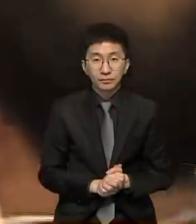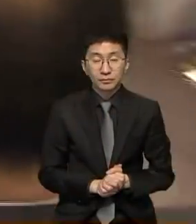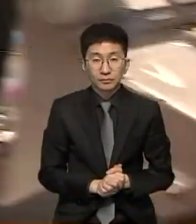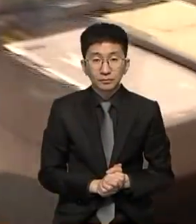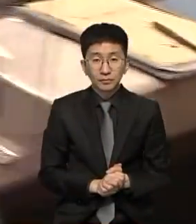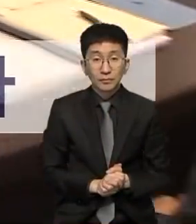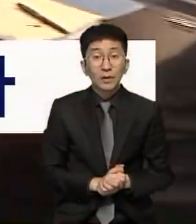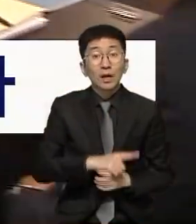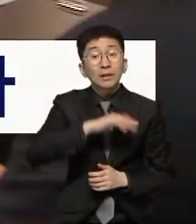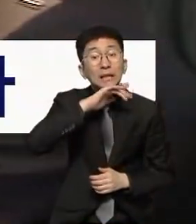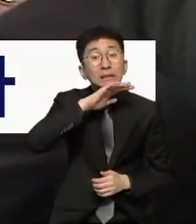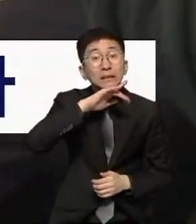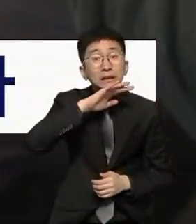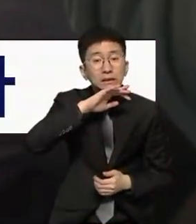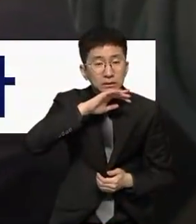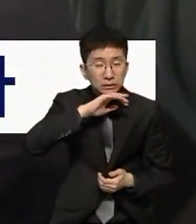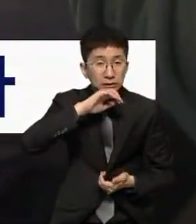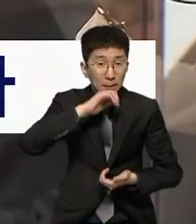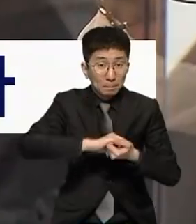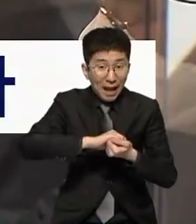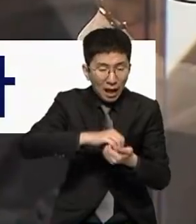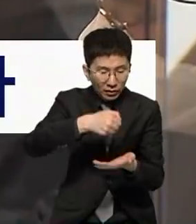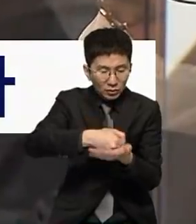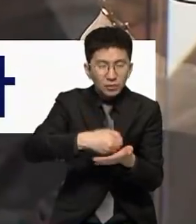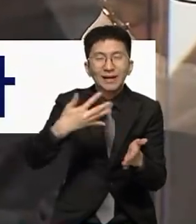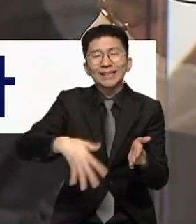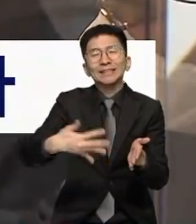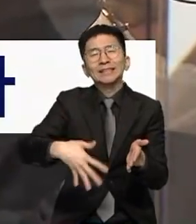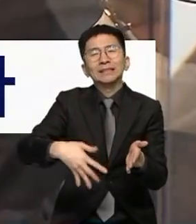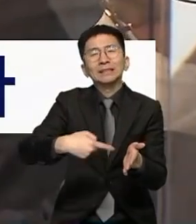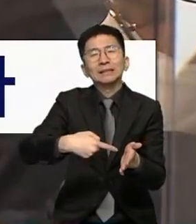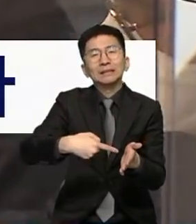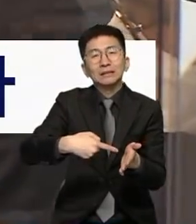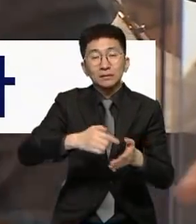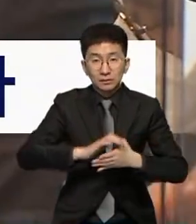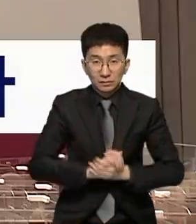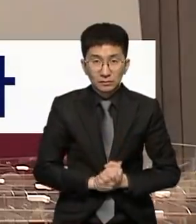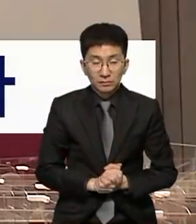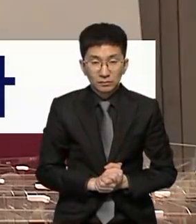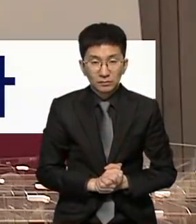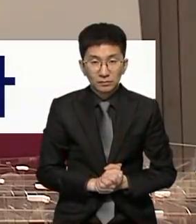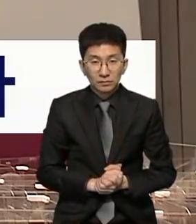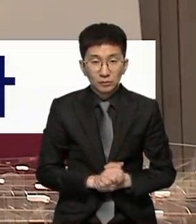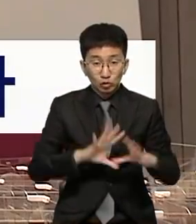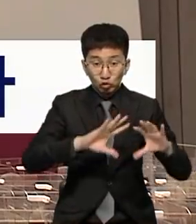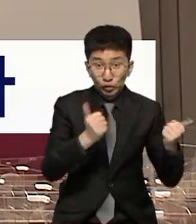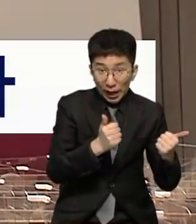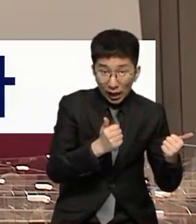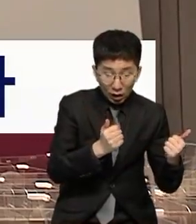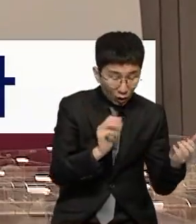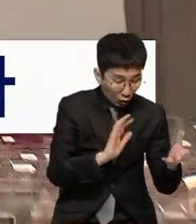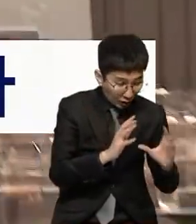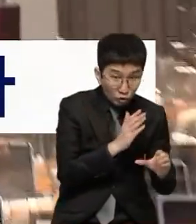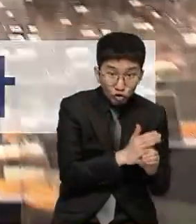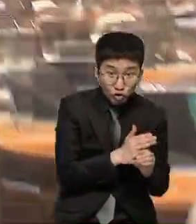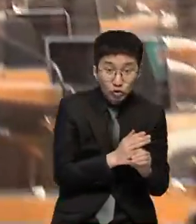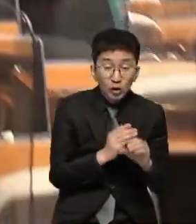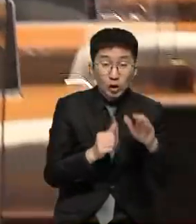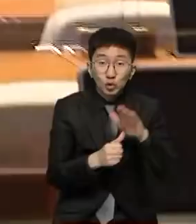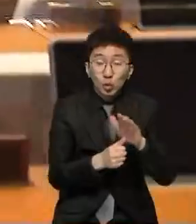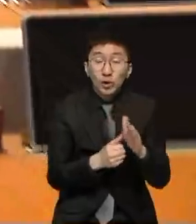상한을 몇 살까지 낮추겠다는 것인지는 구체적으로 보고하지 않았습니다. 국회에서 논의 중인 소년법